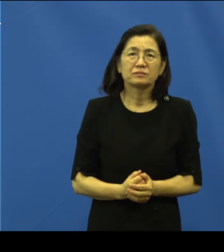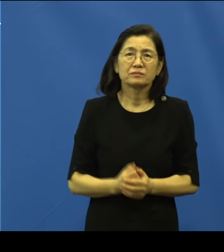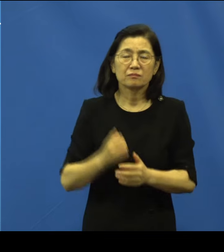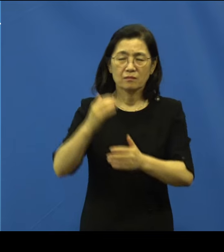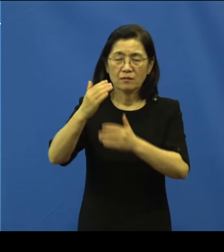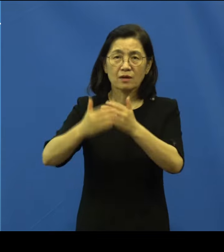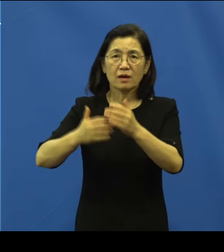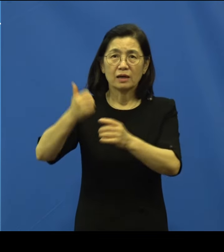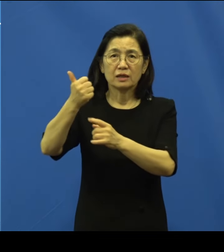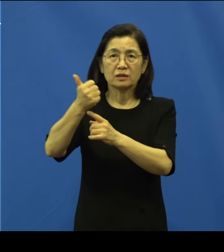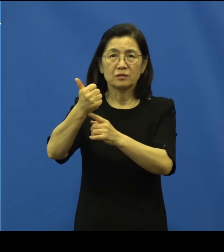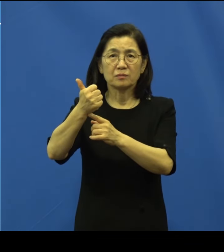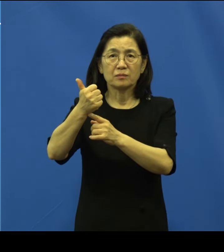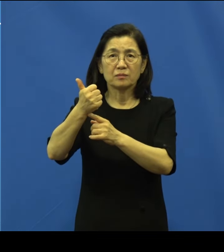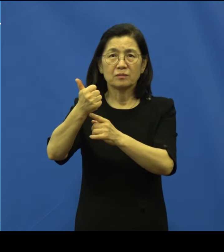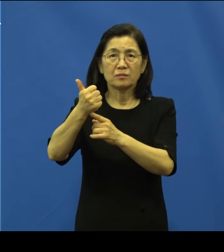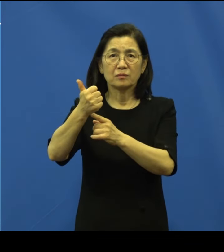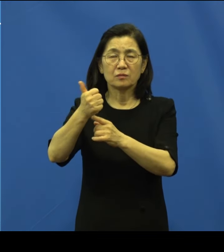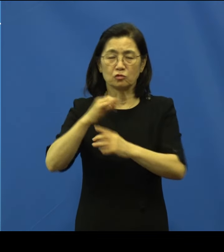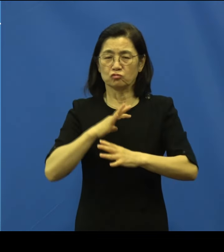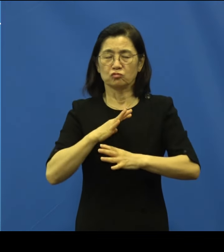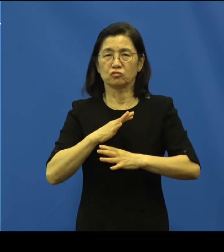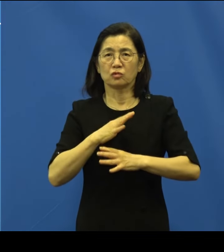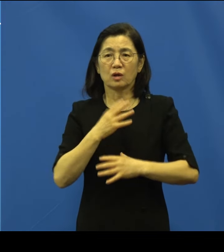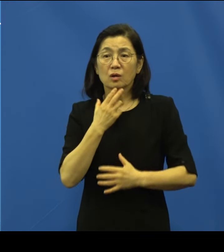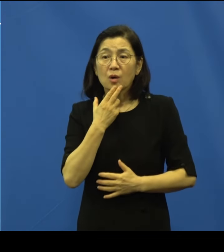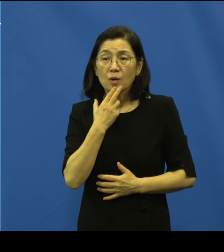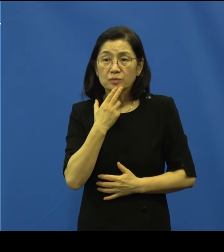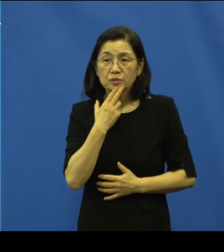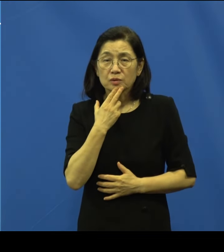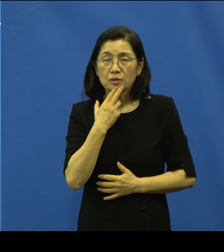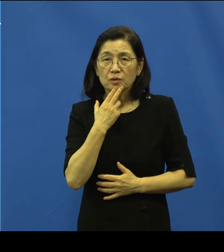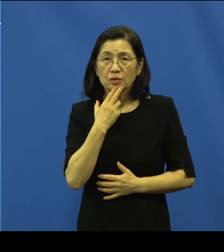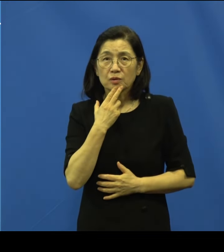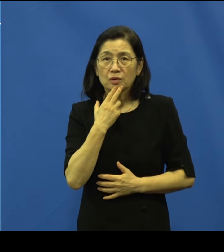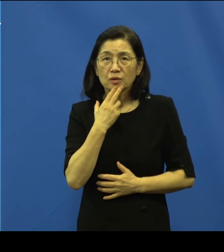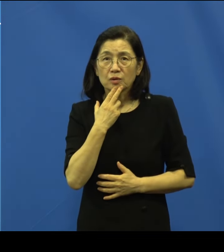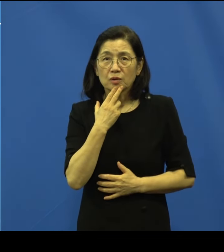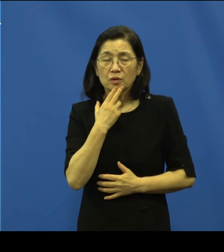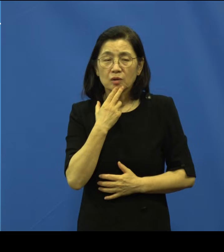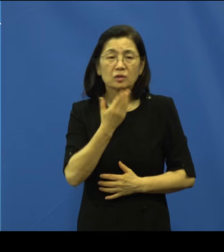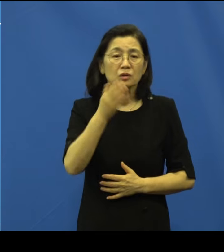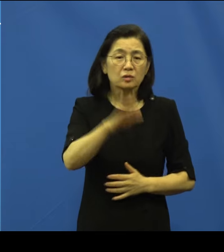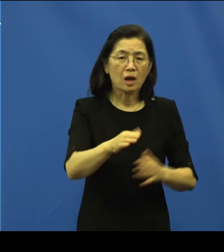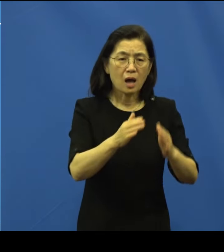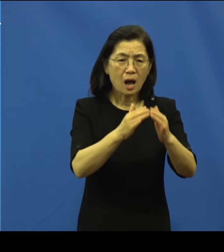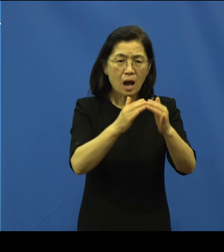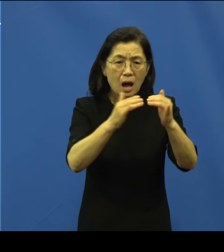않아요. 별로 많이 두려워하지 않아요. 그런데 사람에 대해서 너무 두려워하는 거예요.